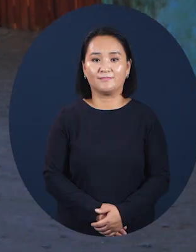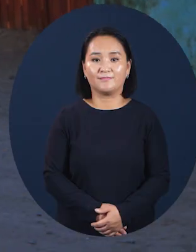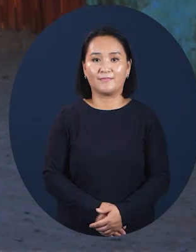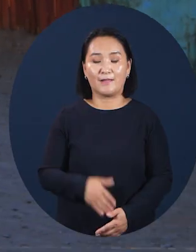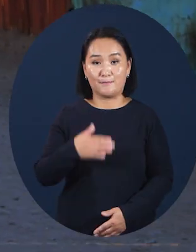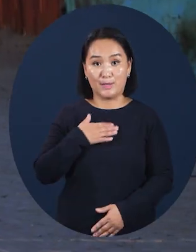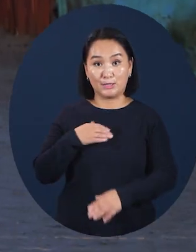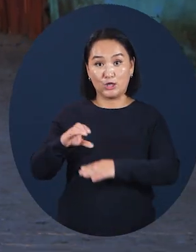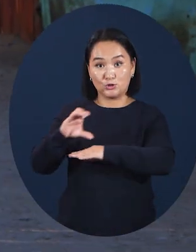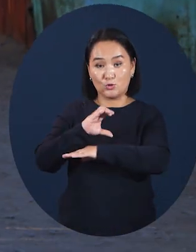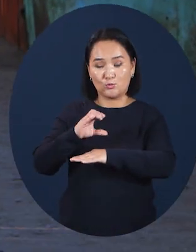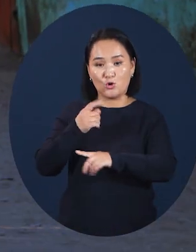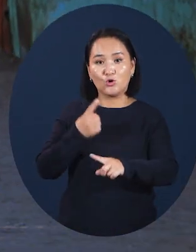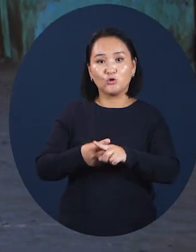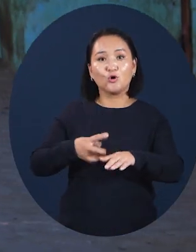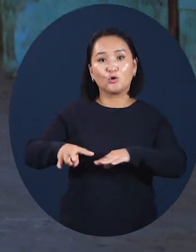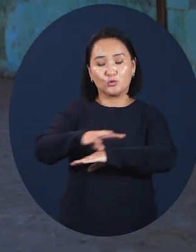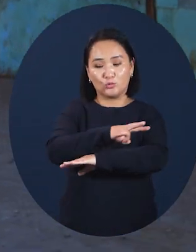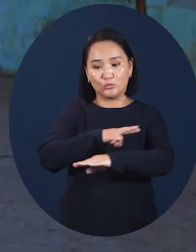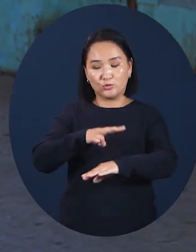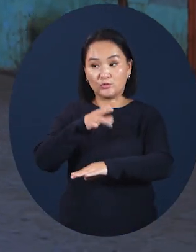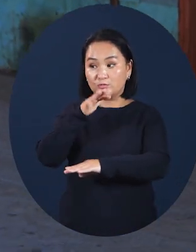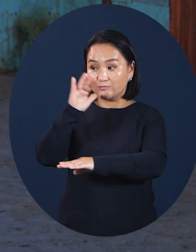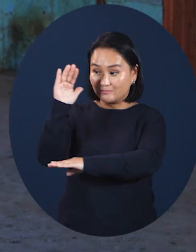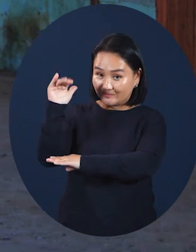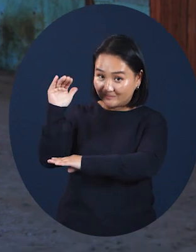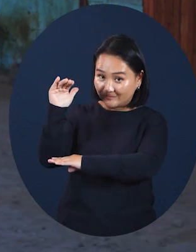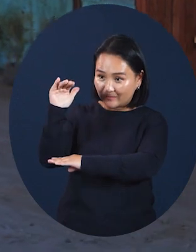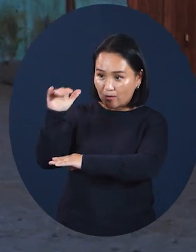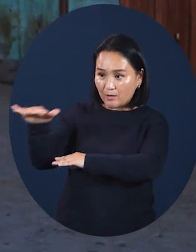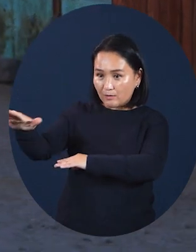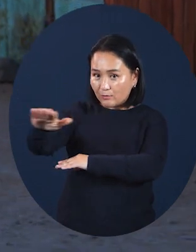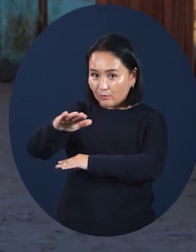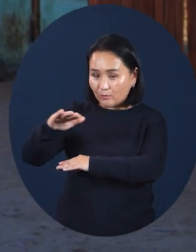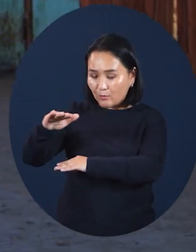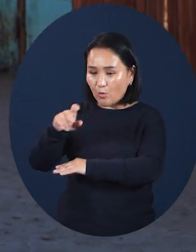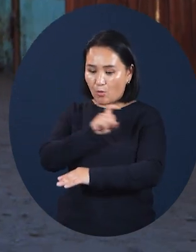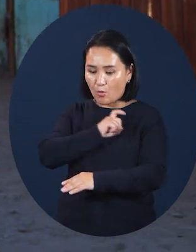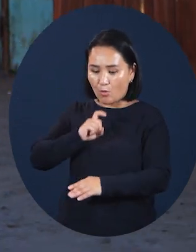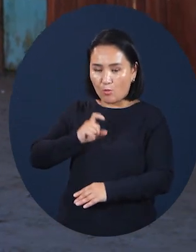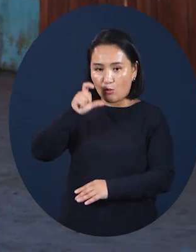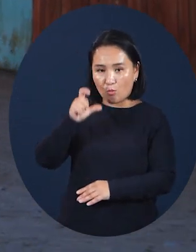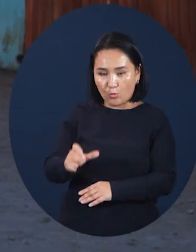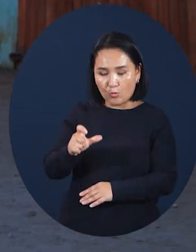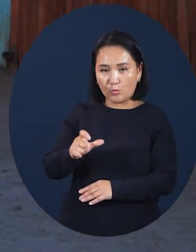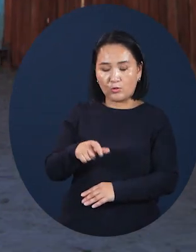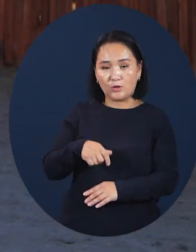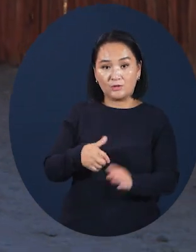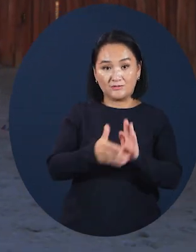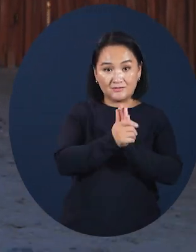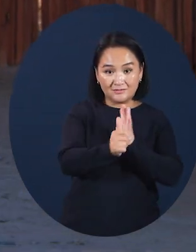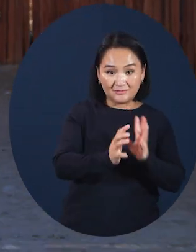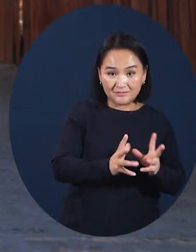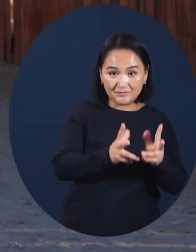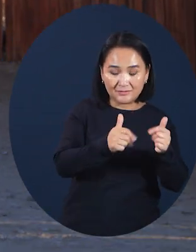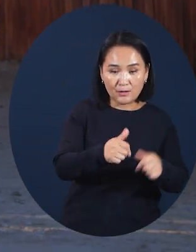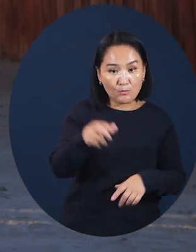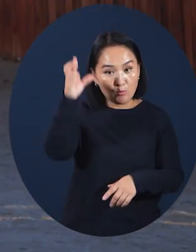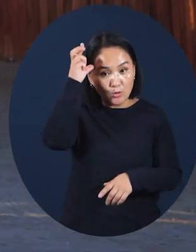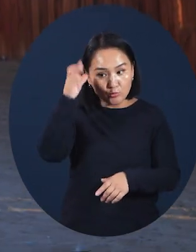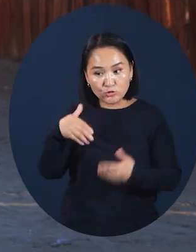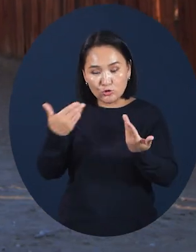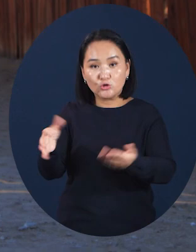Манай суманд орон нутгийн өсөр нас үеийнхэнд хувь хүний ур чадвар, интерпренершип боловсрал олгох төсөл нь амжилттай хэрэгжиж